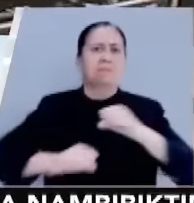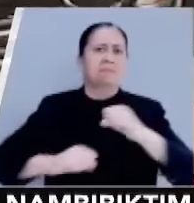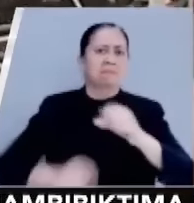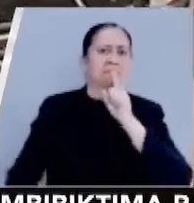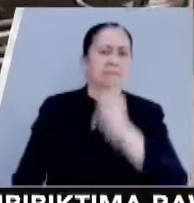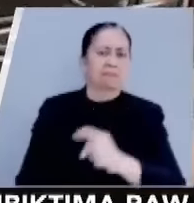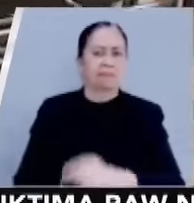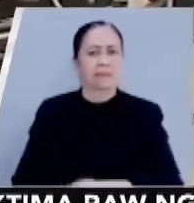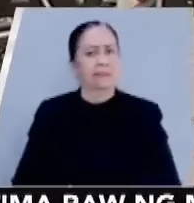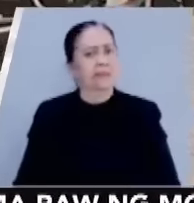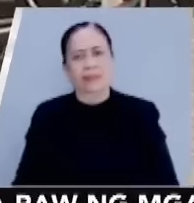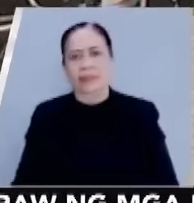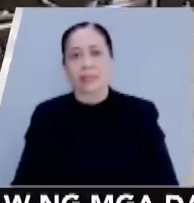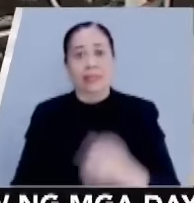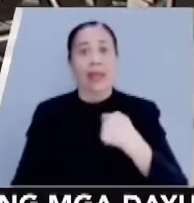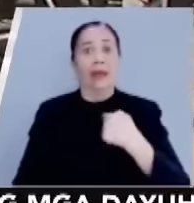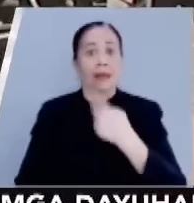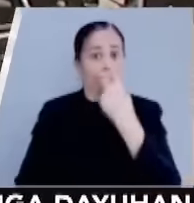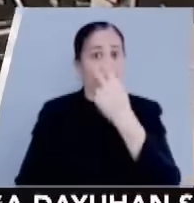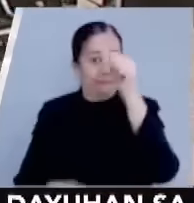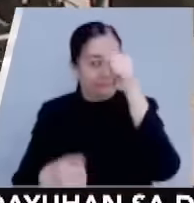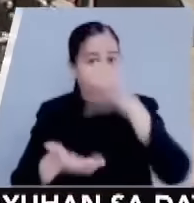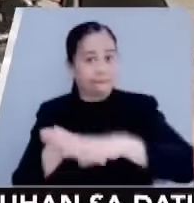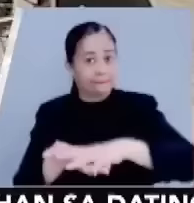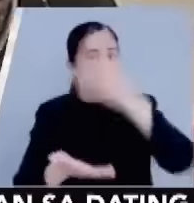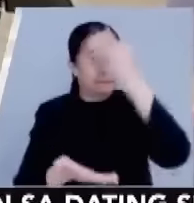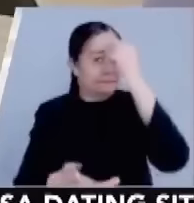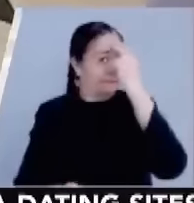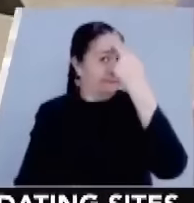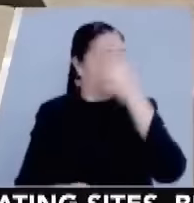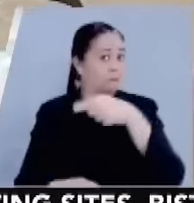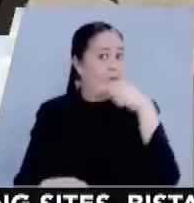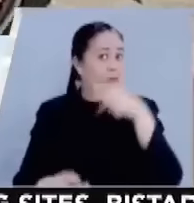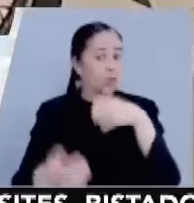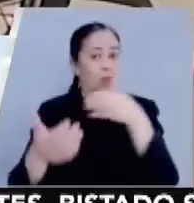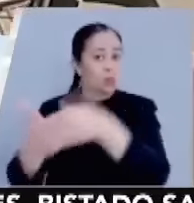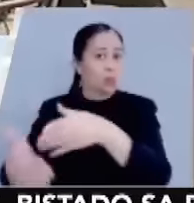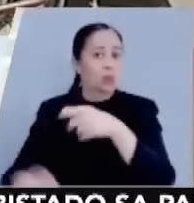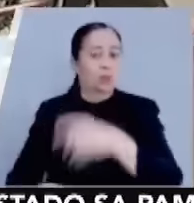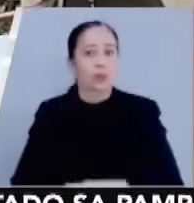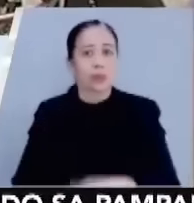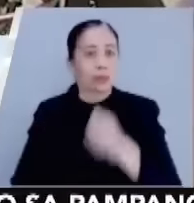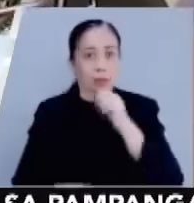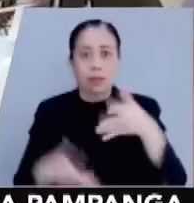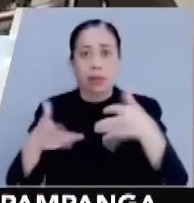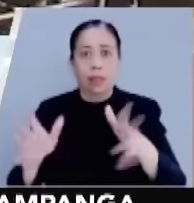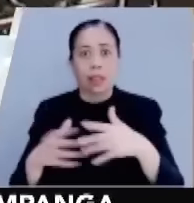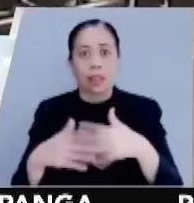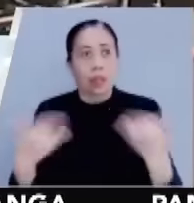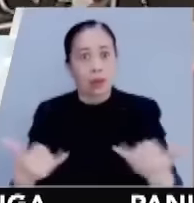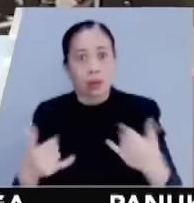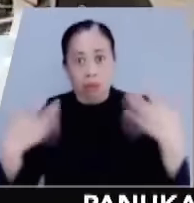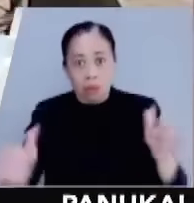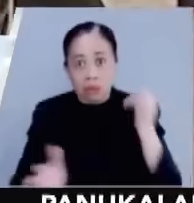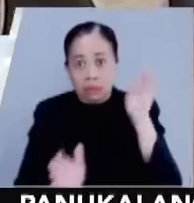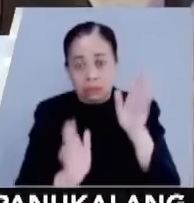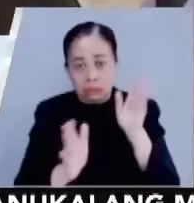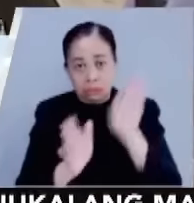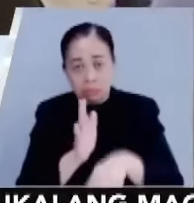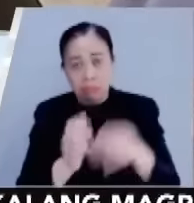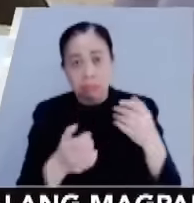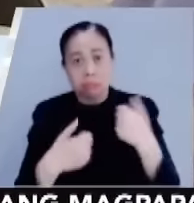Hindi sa akin madadala yan. Tutuluyan ko yan. Hindi ako papayag na ganyan niyang gagawin niya. Hindi ako